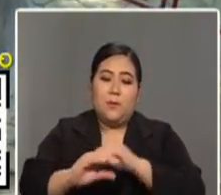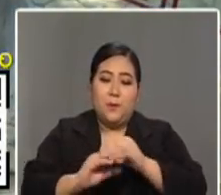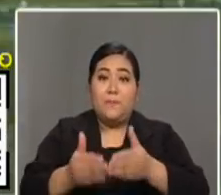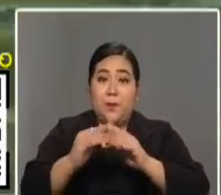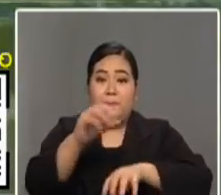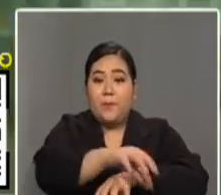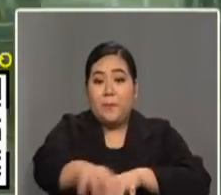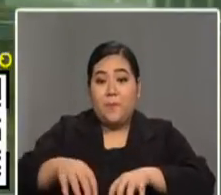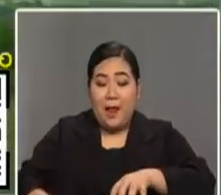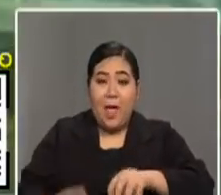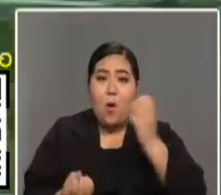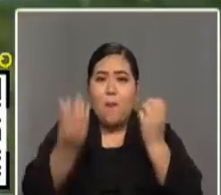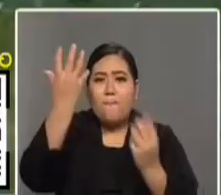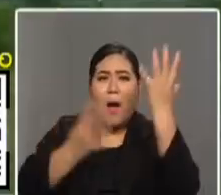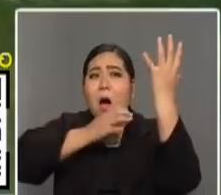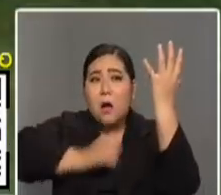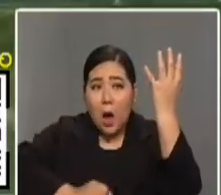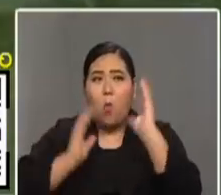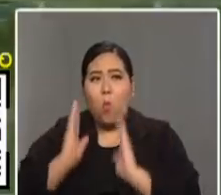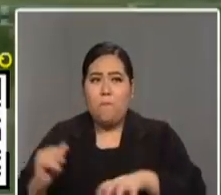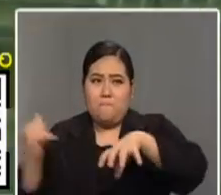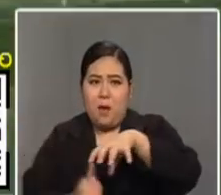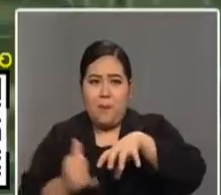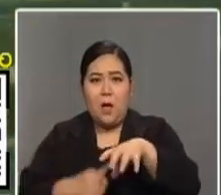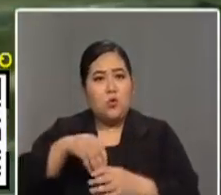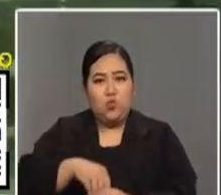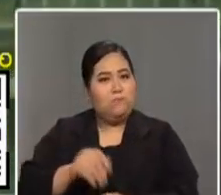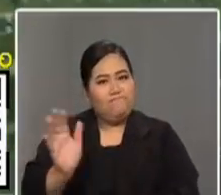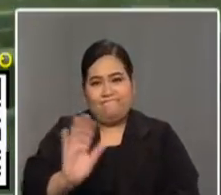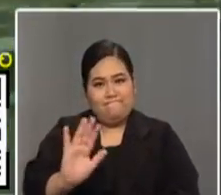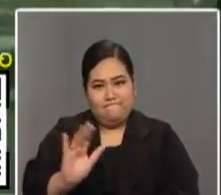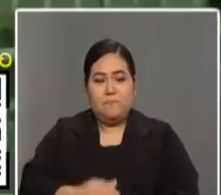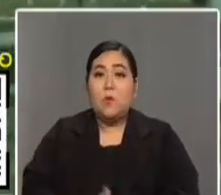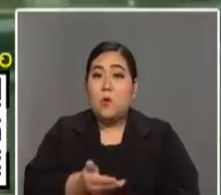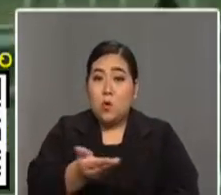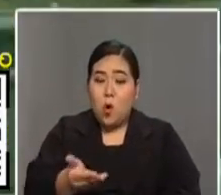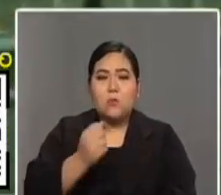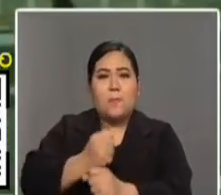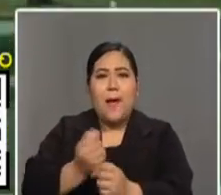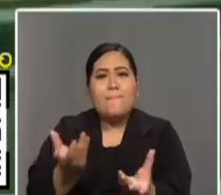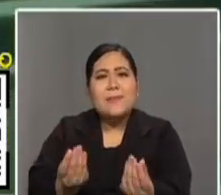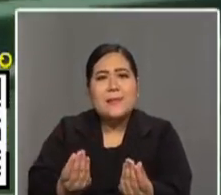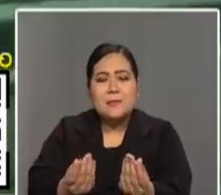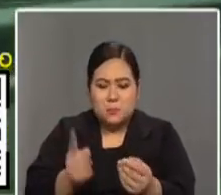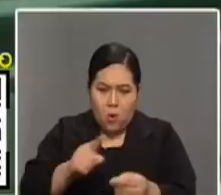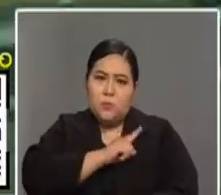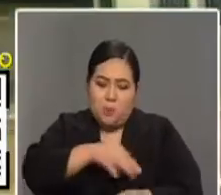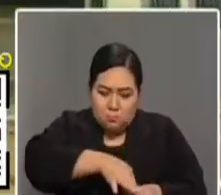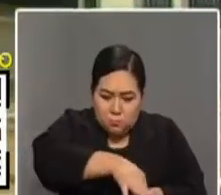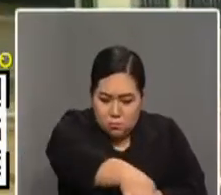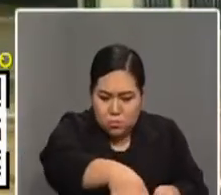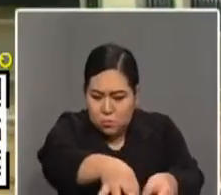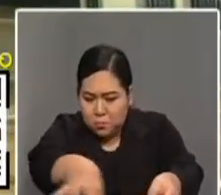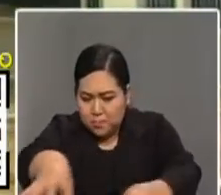แนวเขตป่าดั้งเดิมต้องให้ทางธนารักษ์เข้าไปรังวัดเลยนะคะเข้าไปรัง